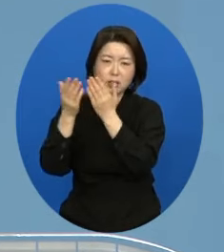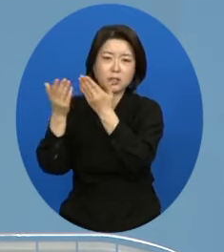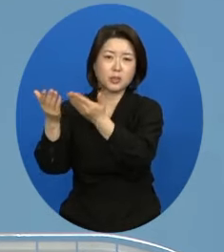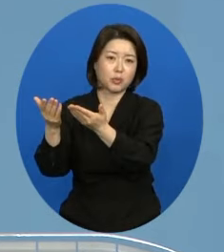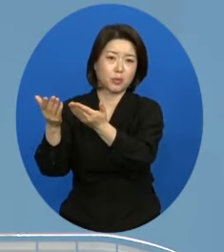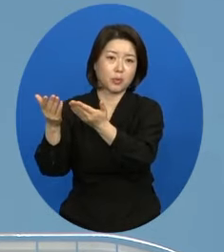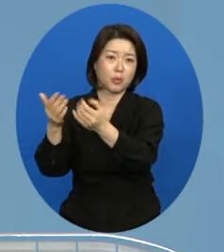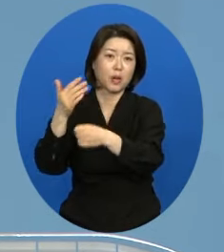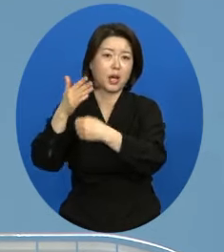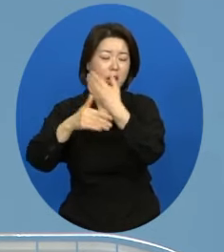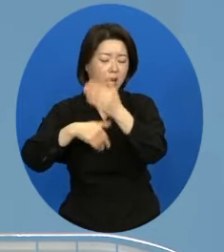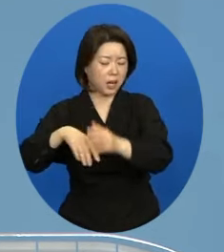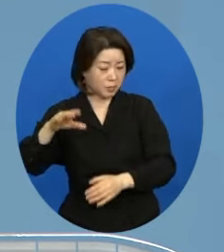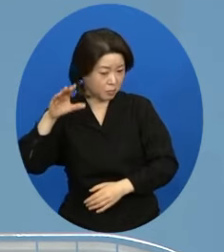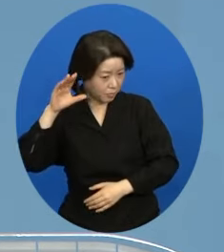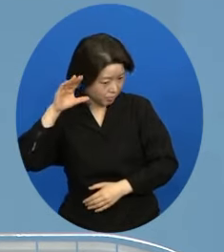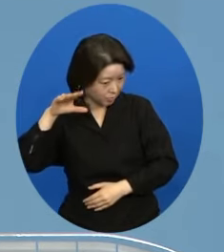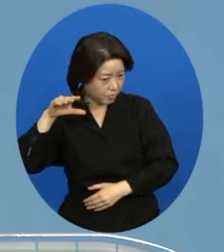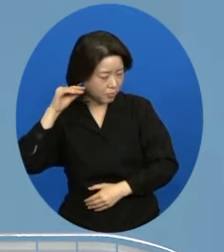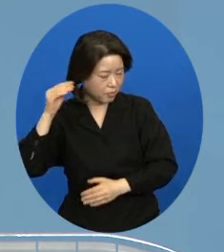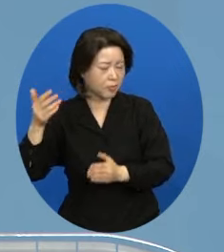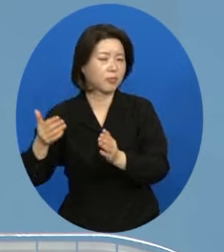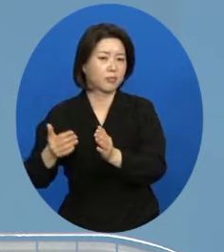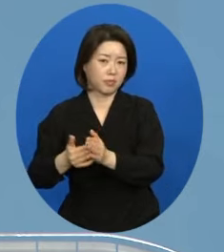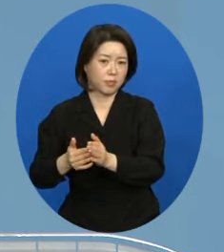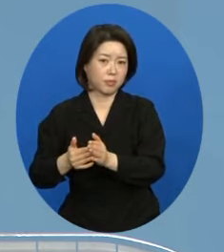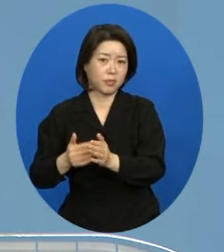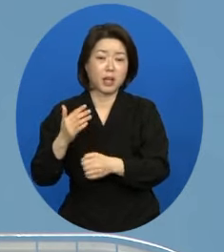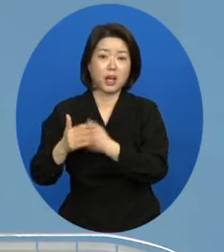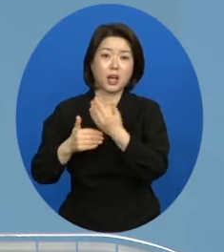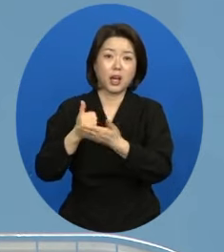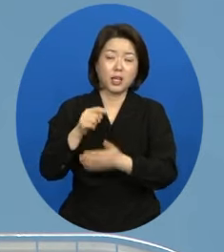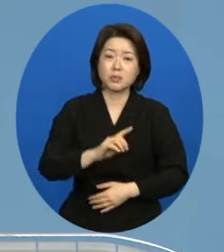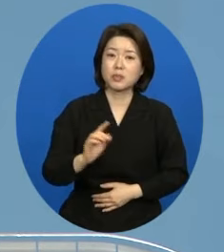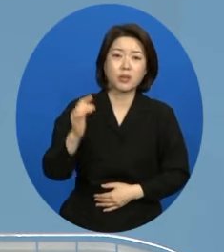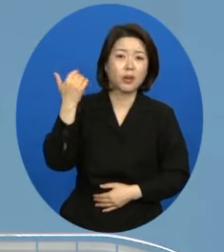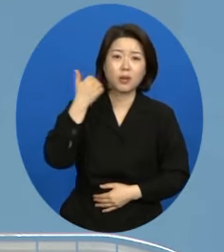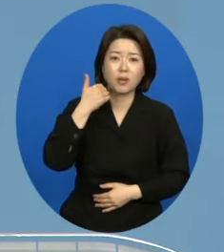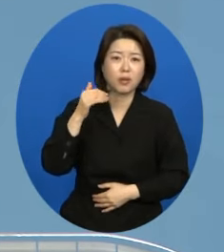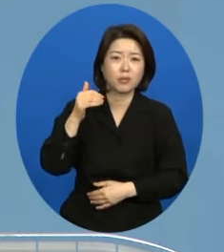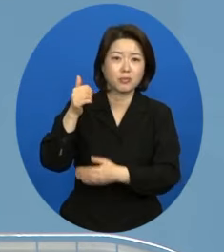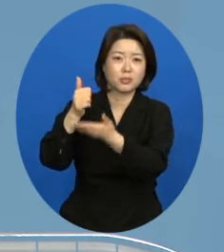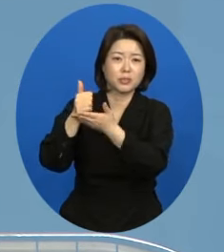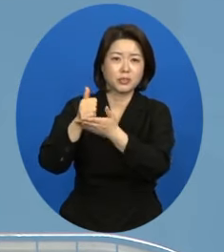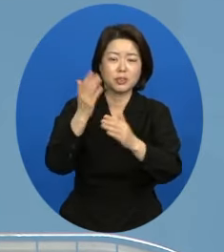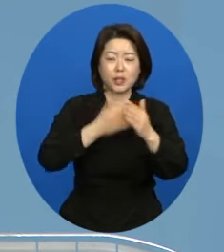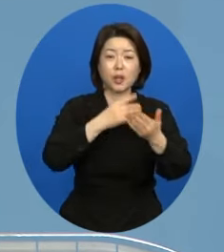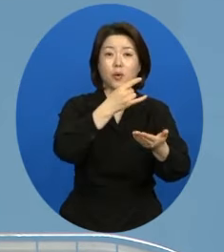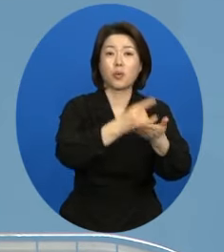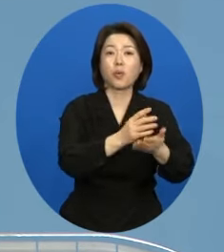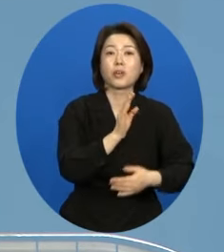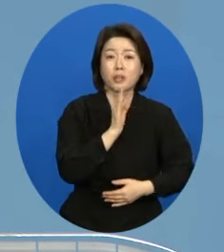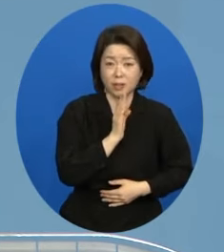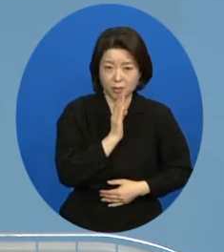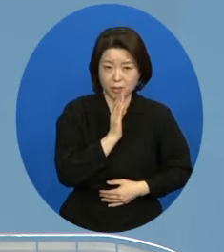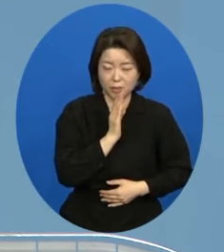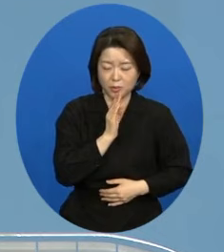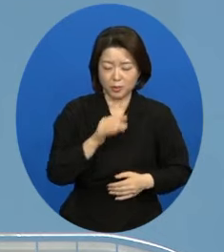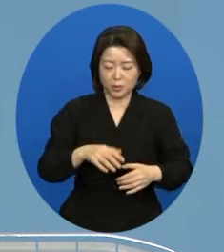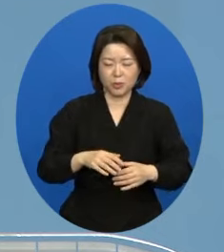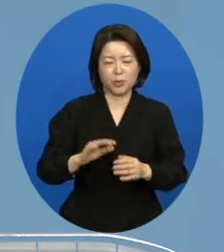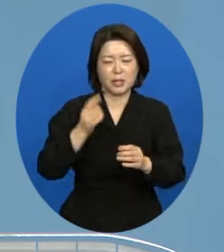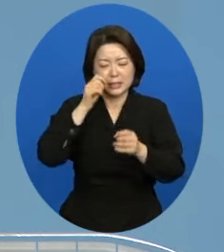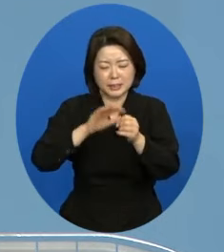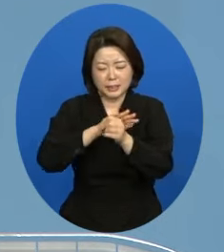하나님이 귀를 기울이기 때문이죠 하나님은 어떤 분이시라고 공유 분이시지만 자비가